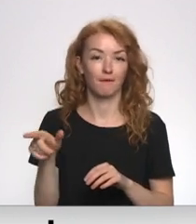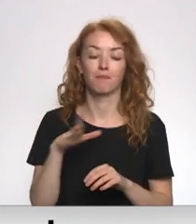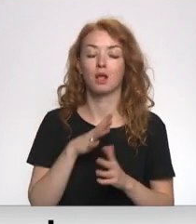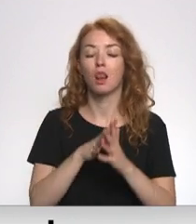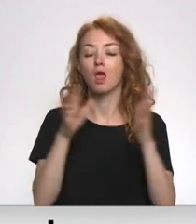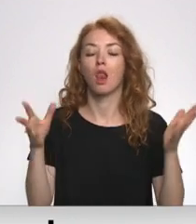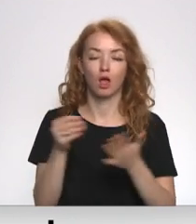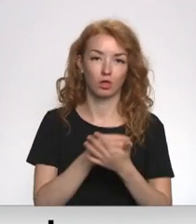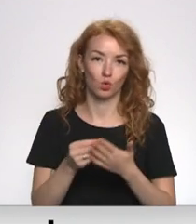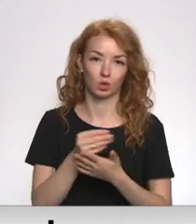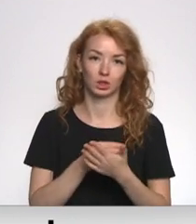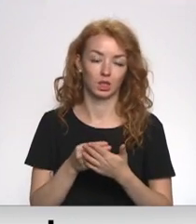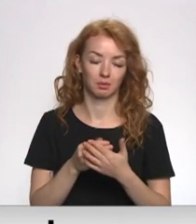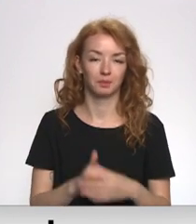lomu.